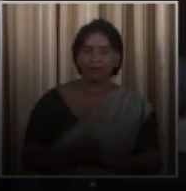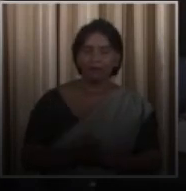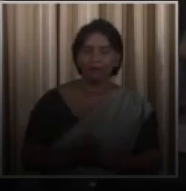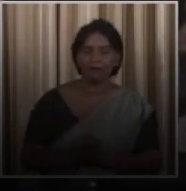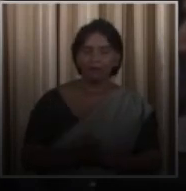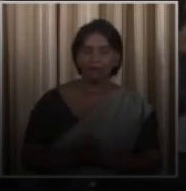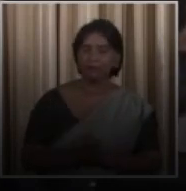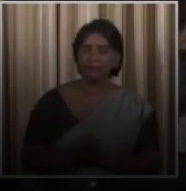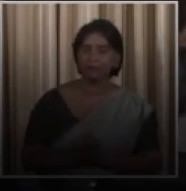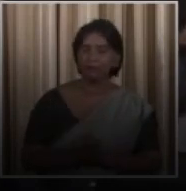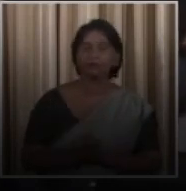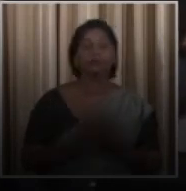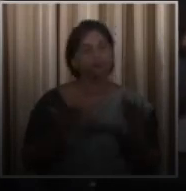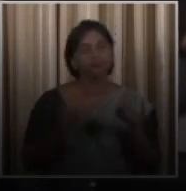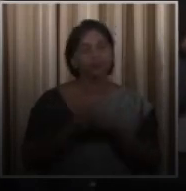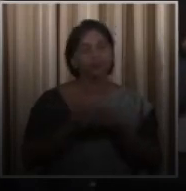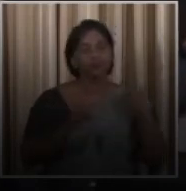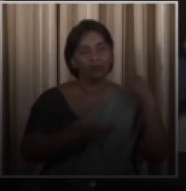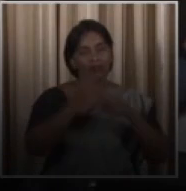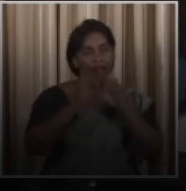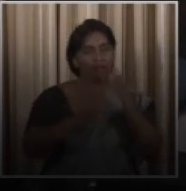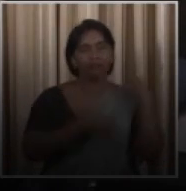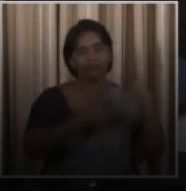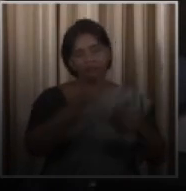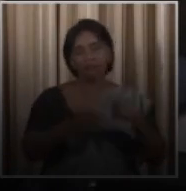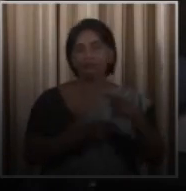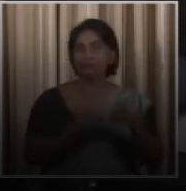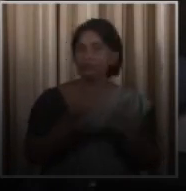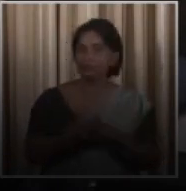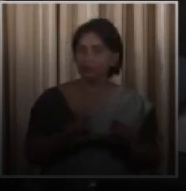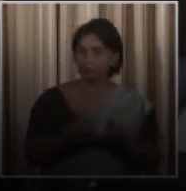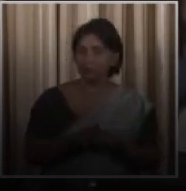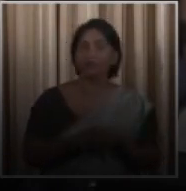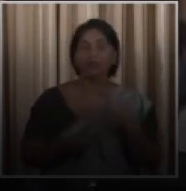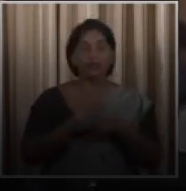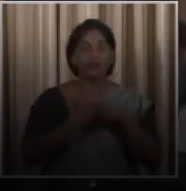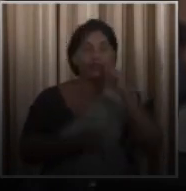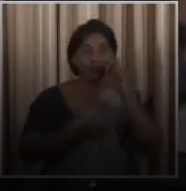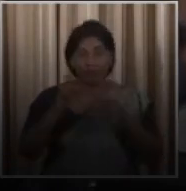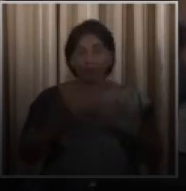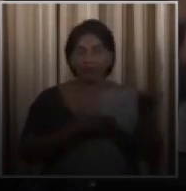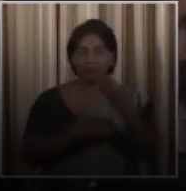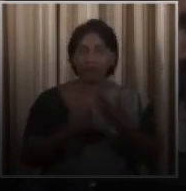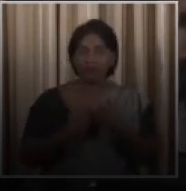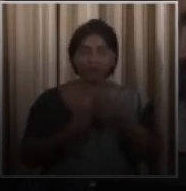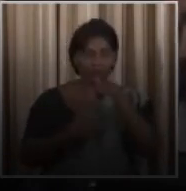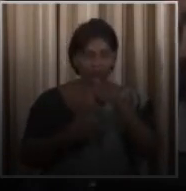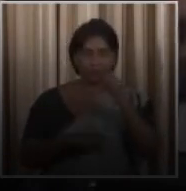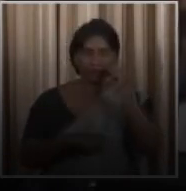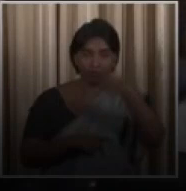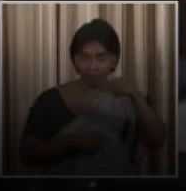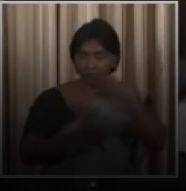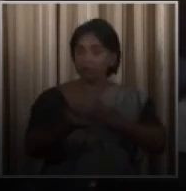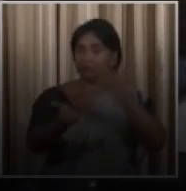අධිපතිවරයා එන්න ගියා. ඉතින් ඕක තමයි මේක ඉතිහාසය. ඒක නිසා මේ ක්‍රමයෙන් මේ රටේ ජනතාවත් අපේ අවංකව ජනතාවට